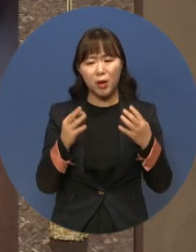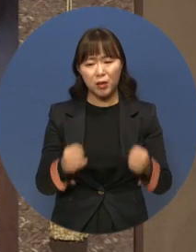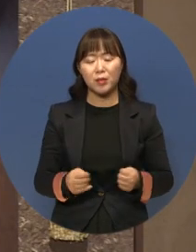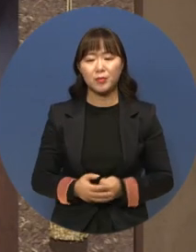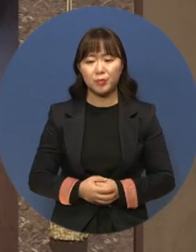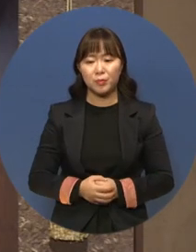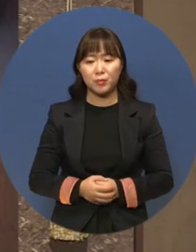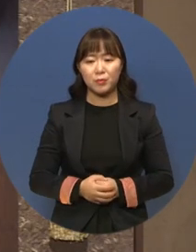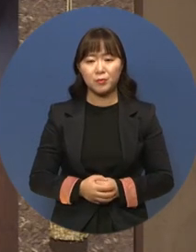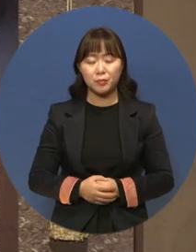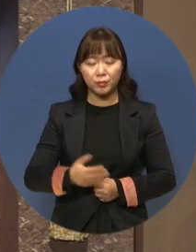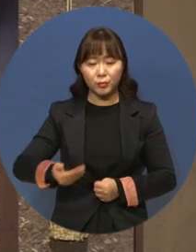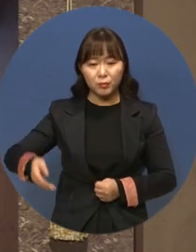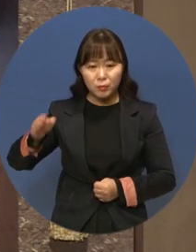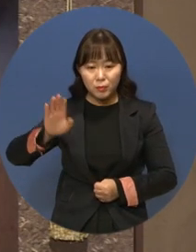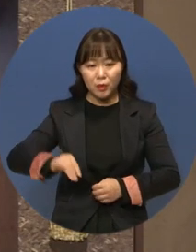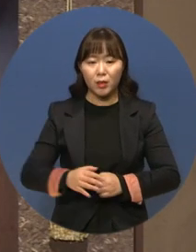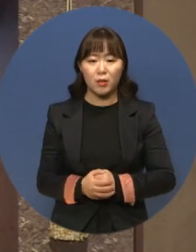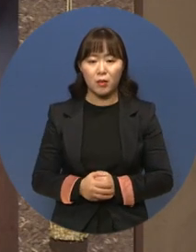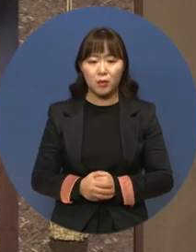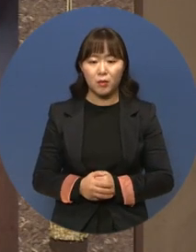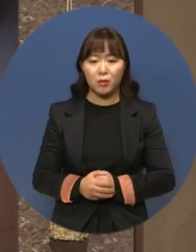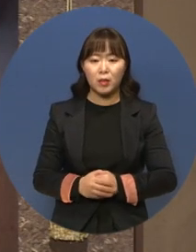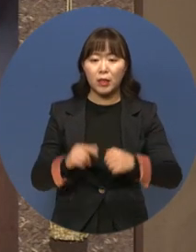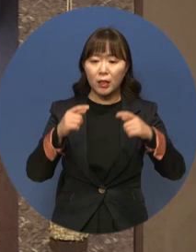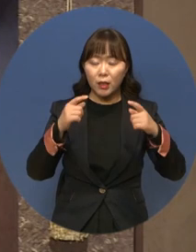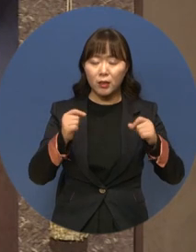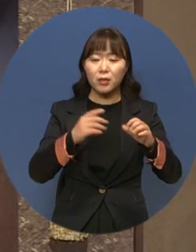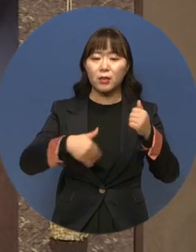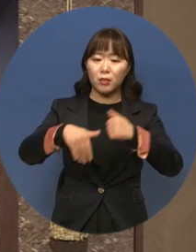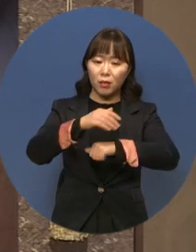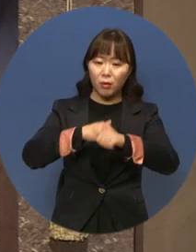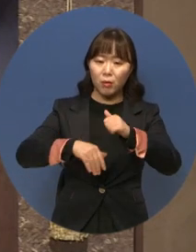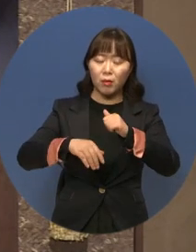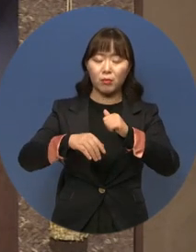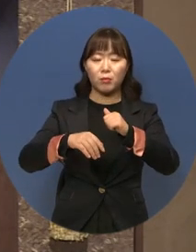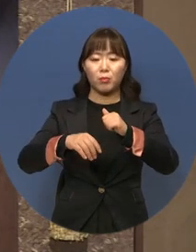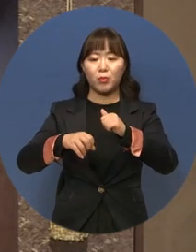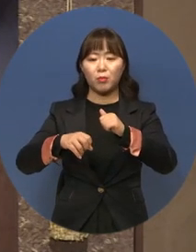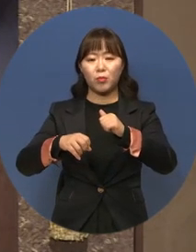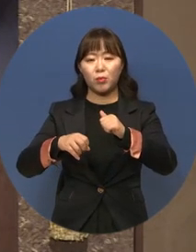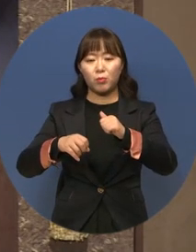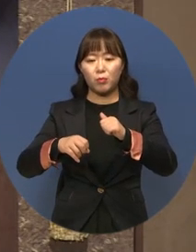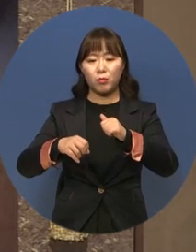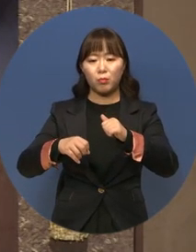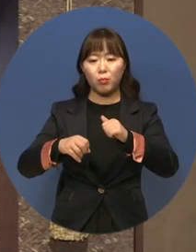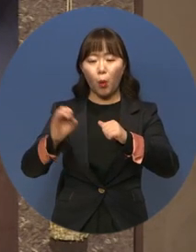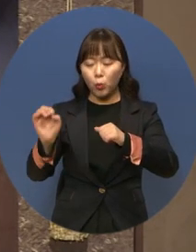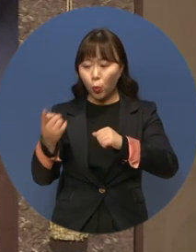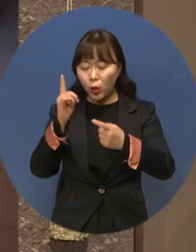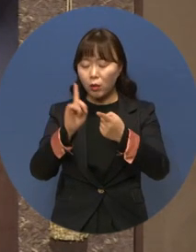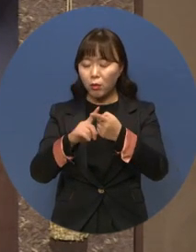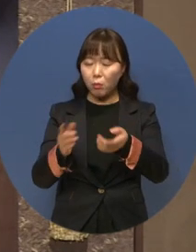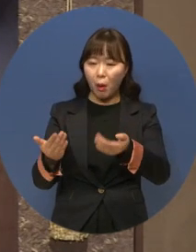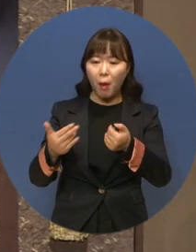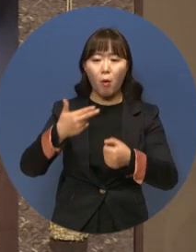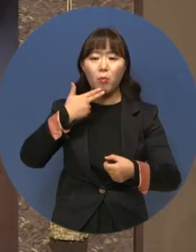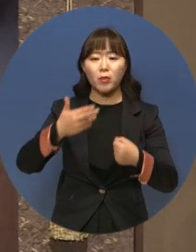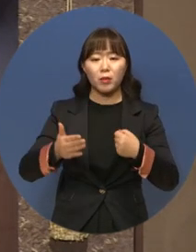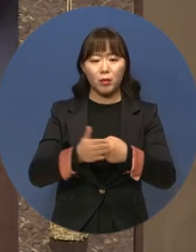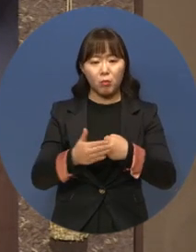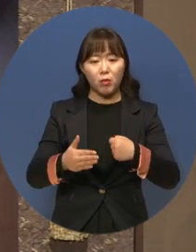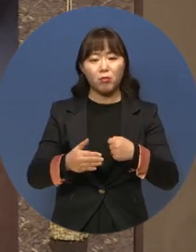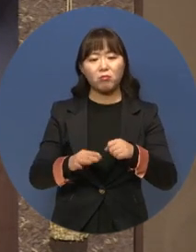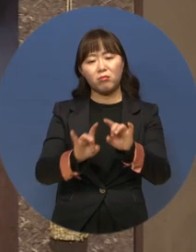많아요. 근데 그런 어드밴티지나 뭐 어쨌든 동기 유인책이 없기 때문에